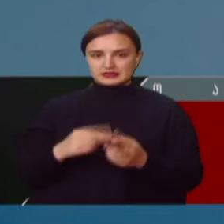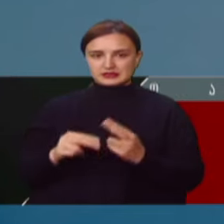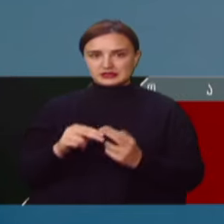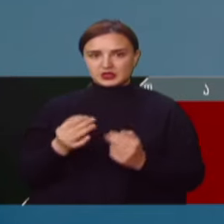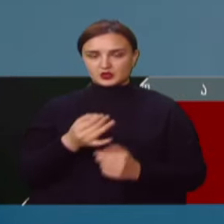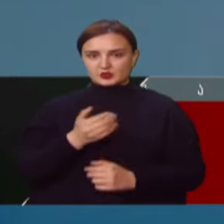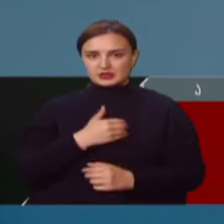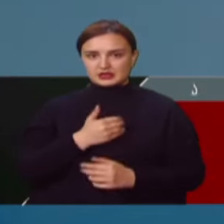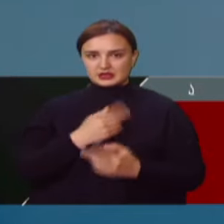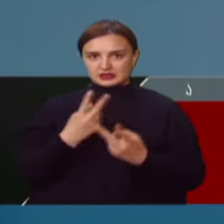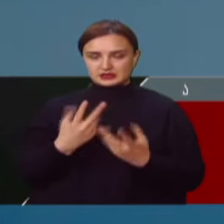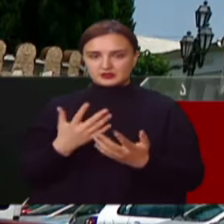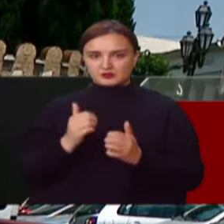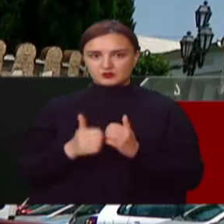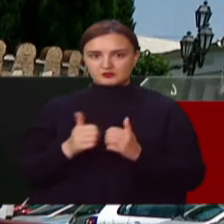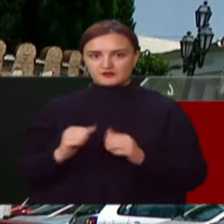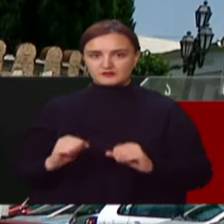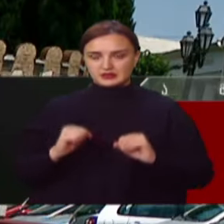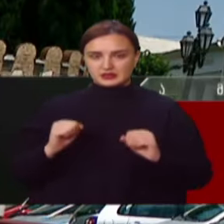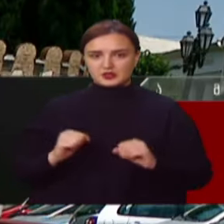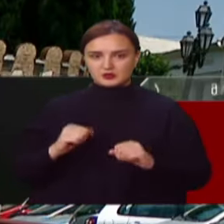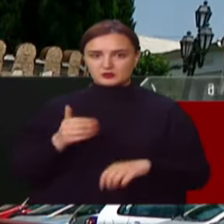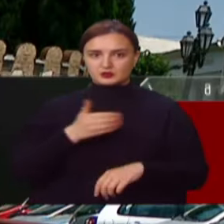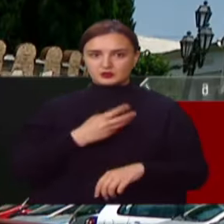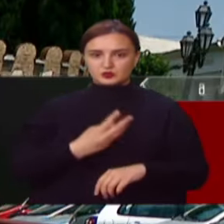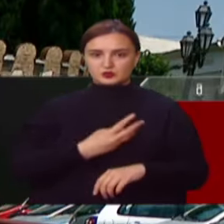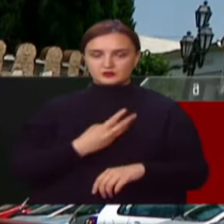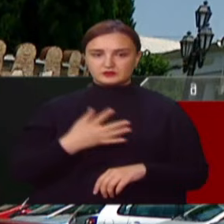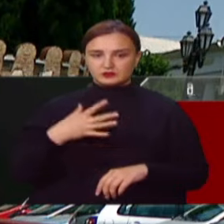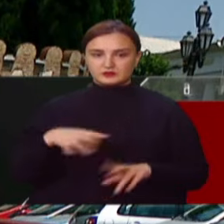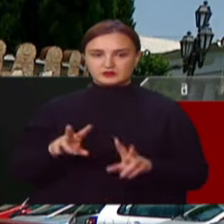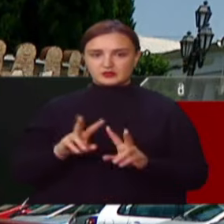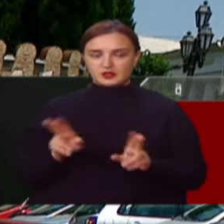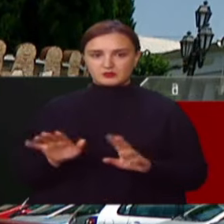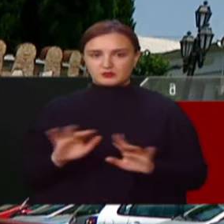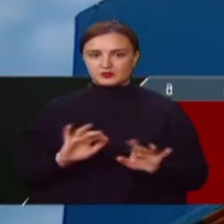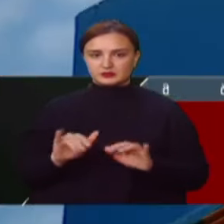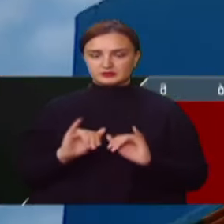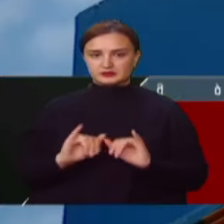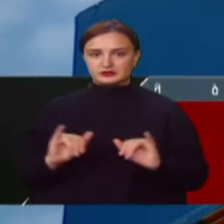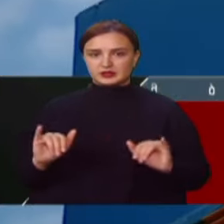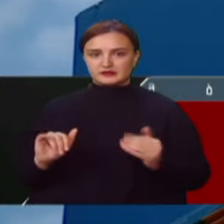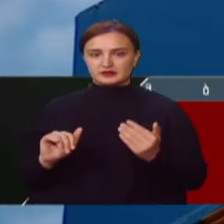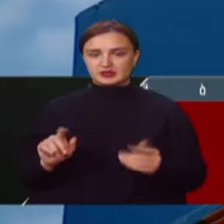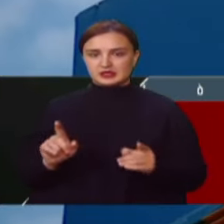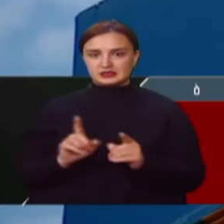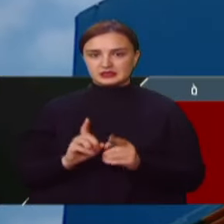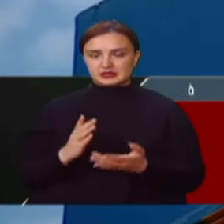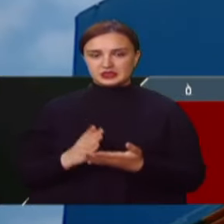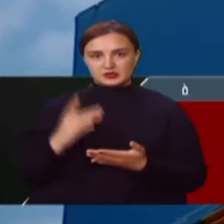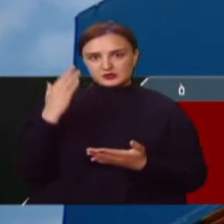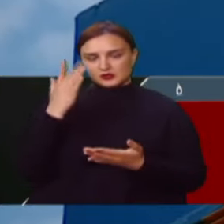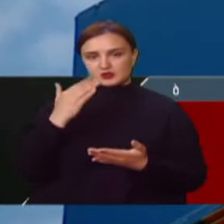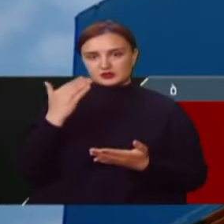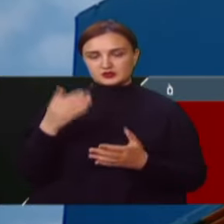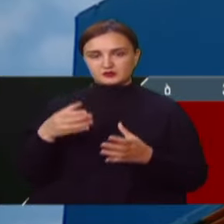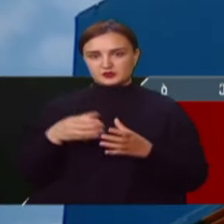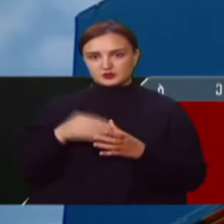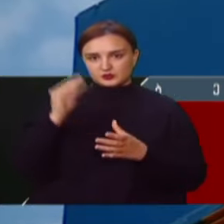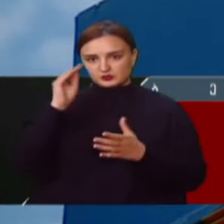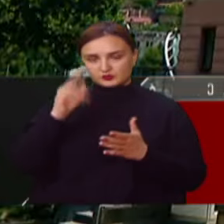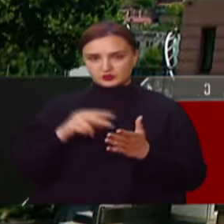ხედავს. მუდმივი მცდელობა და სურვილი საქართველოში მაიდნის მსგავსი პროცესების განვითარების. ასეთია მართველი გუნდის შეფასებები